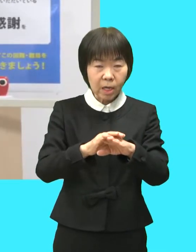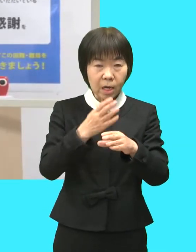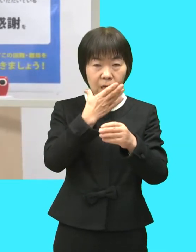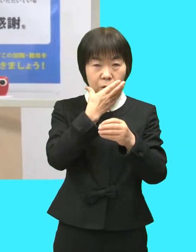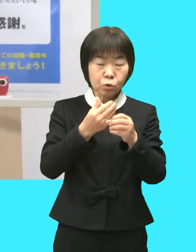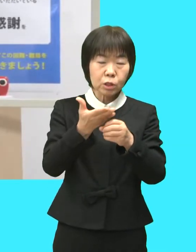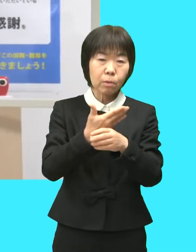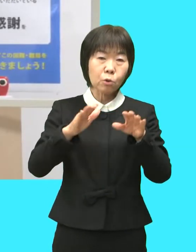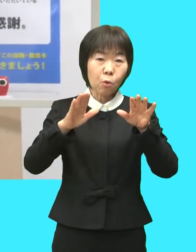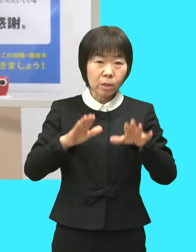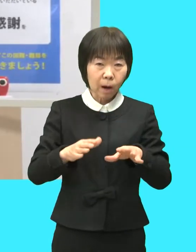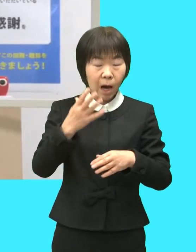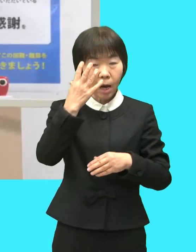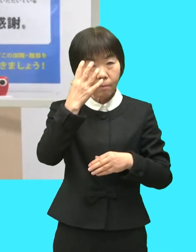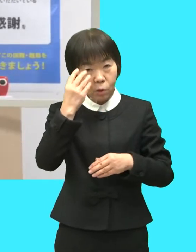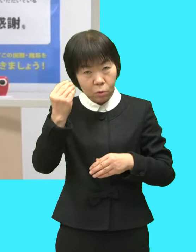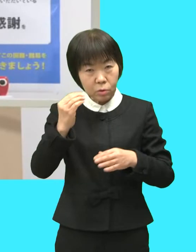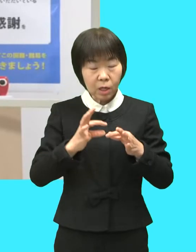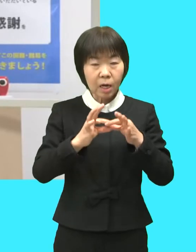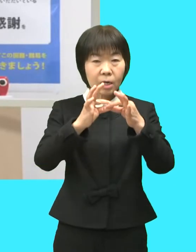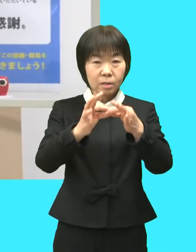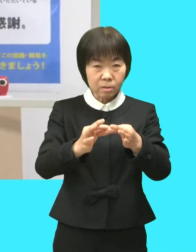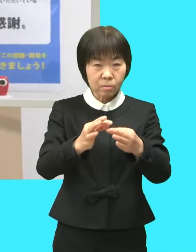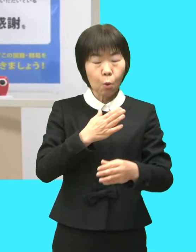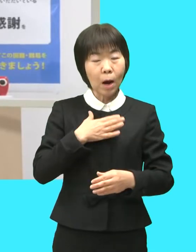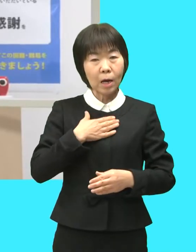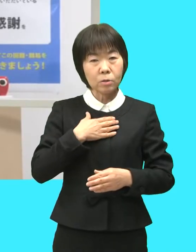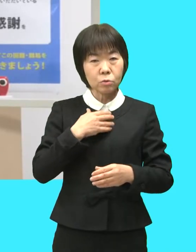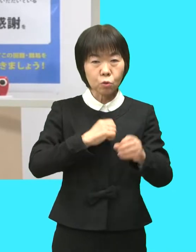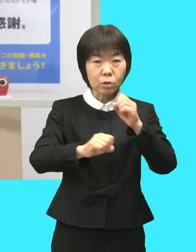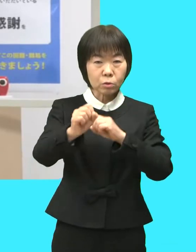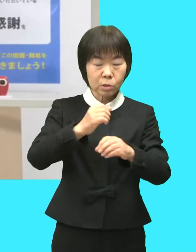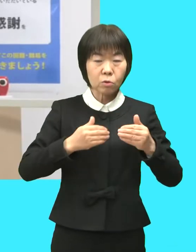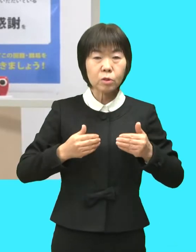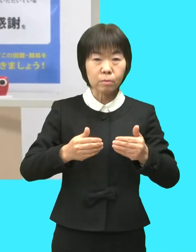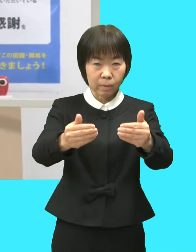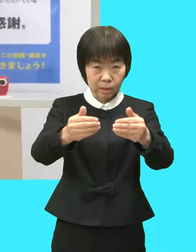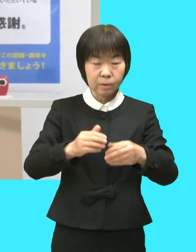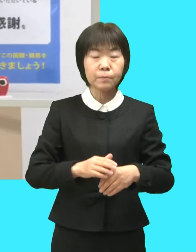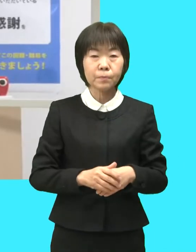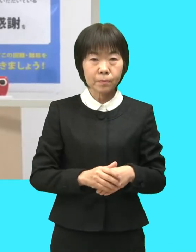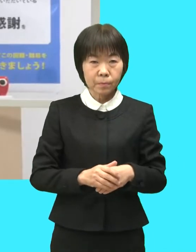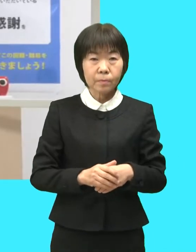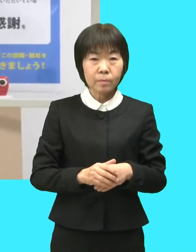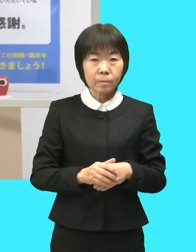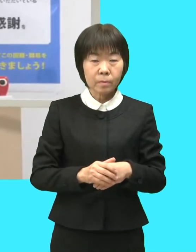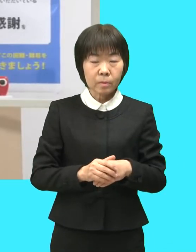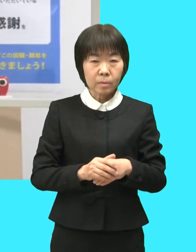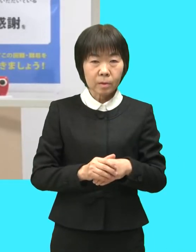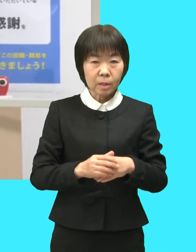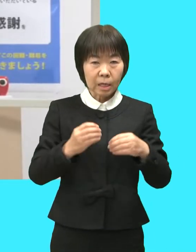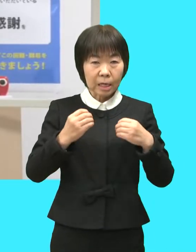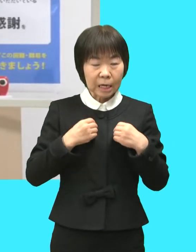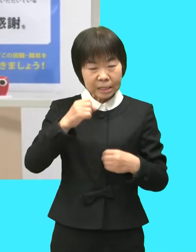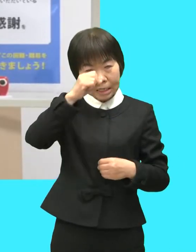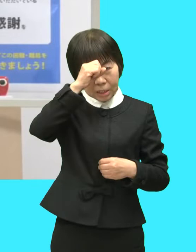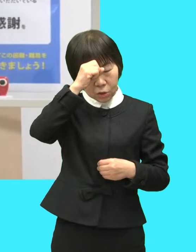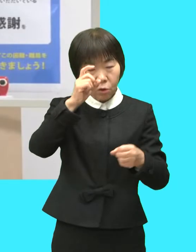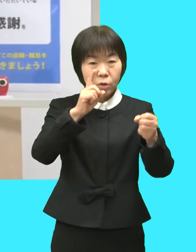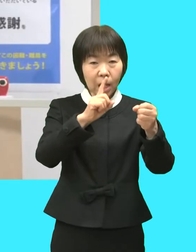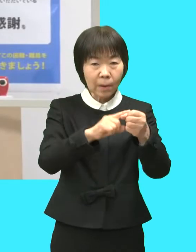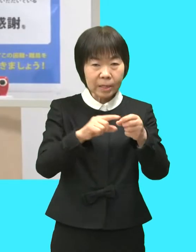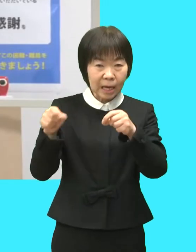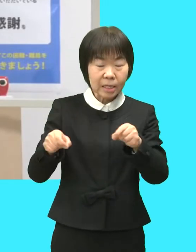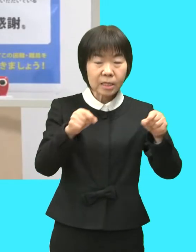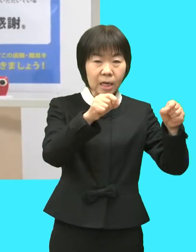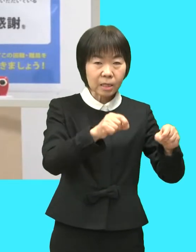今や魅力が伝わる取り組みを進めてまいります。新型感染症により延期